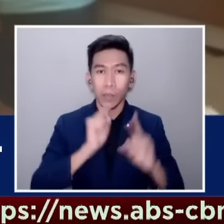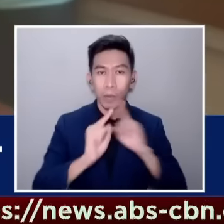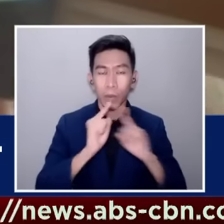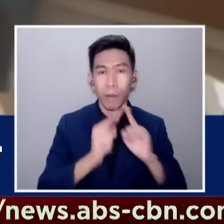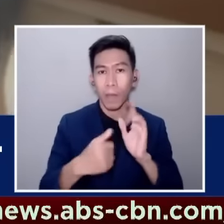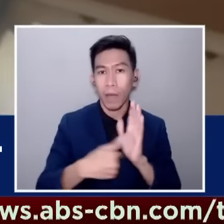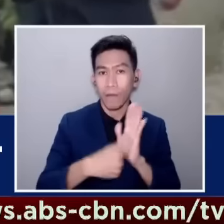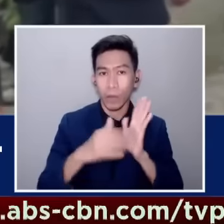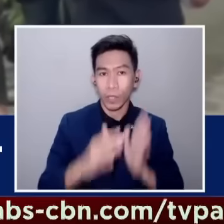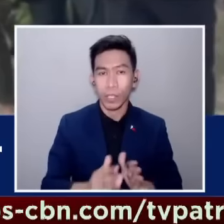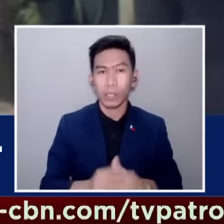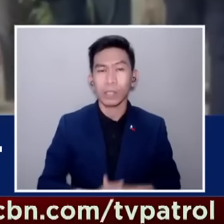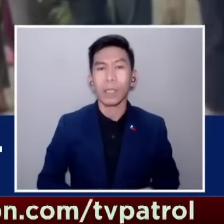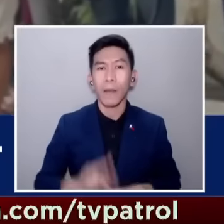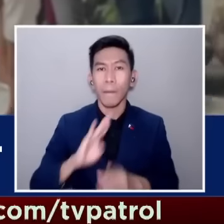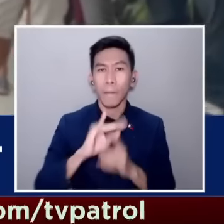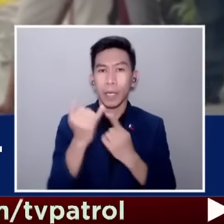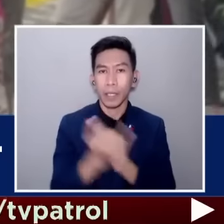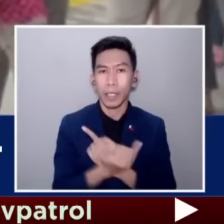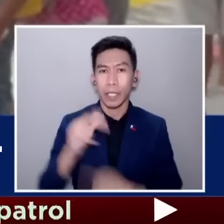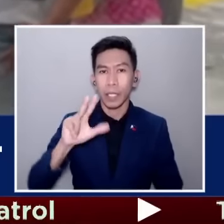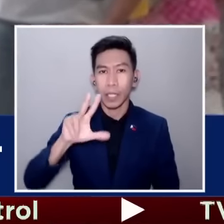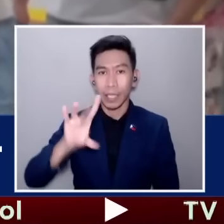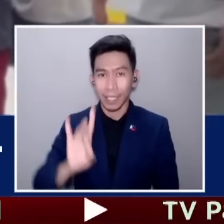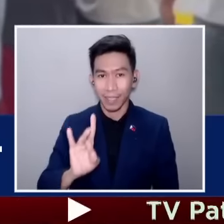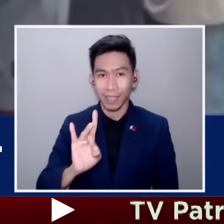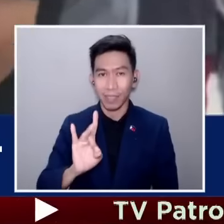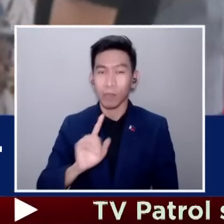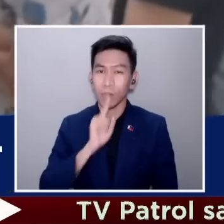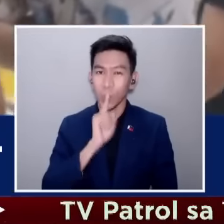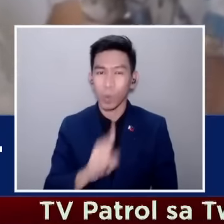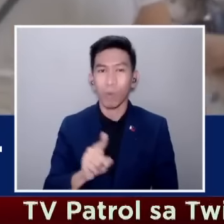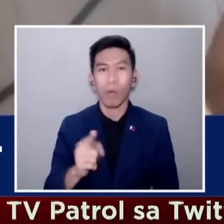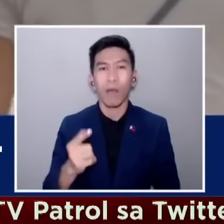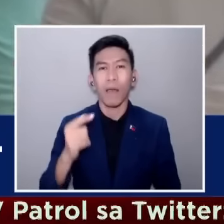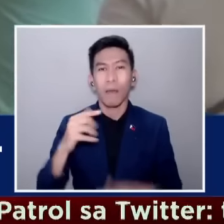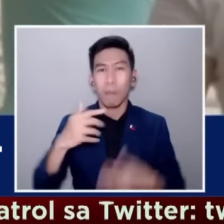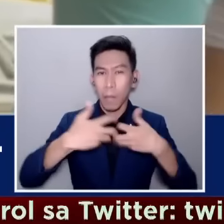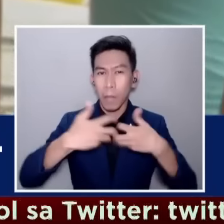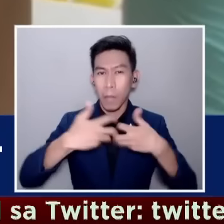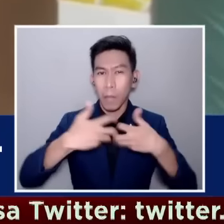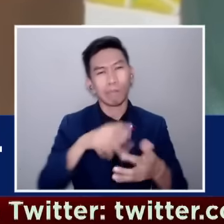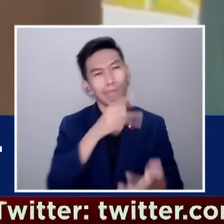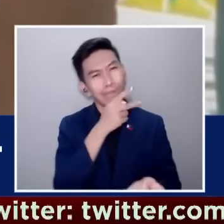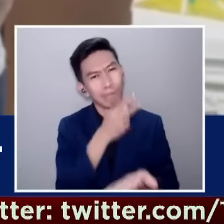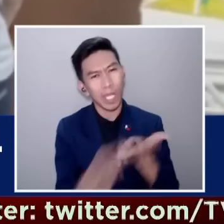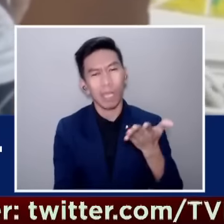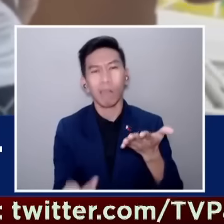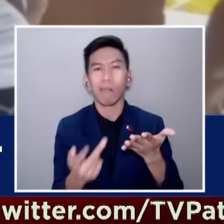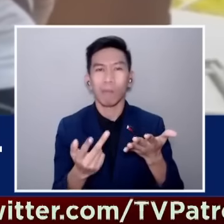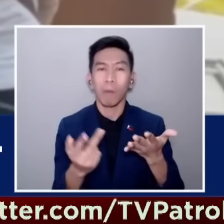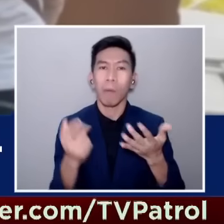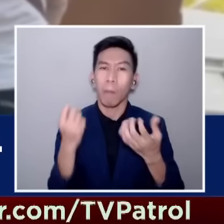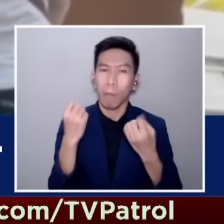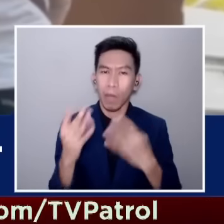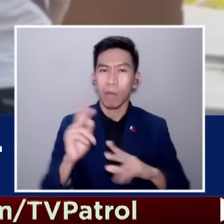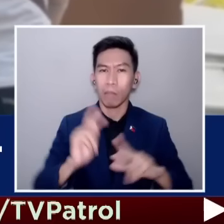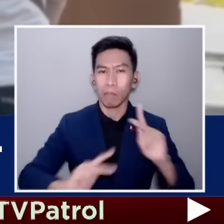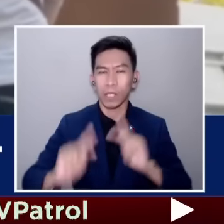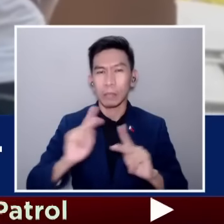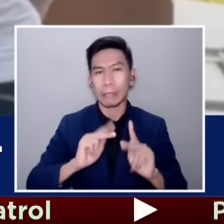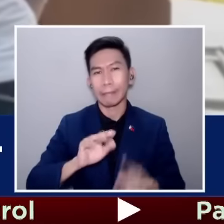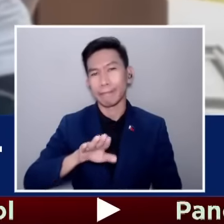sa Barangay 38 na hindi na talaga gumana yung kanilang VCM, marami sa kanila ang dismayado. At sinasabi nila na